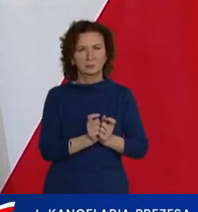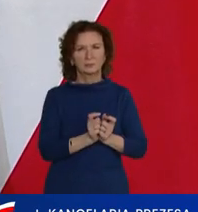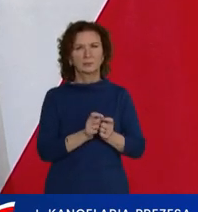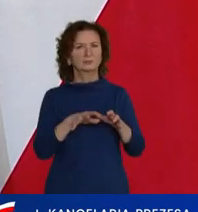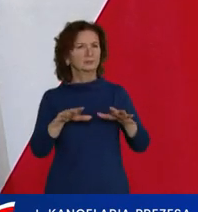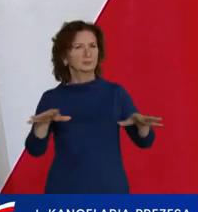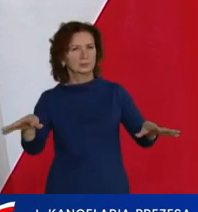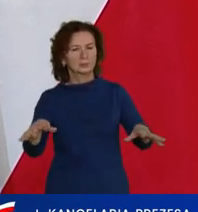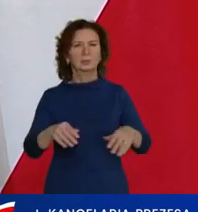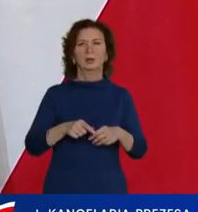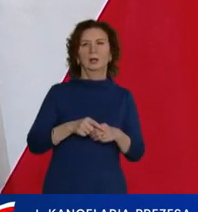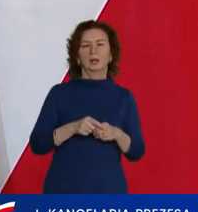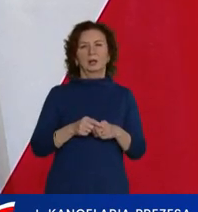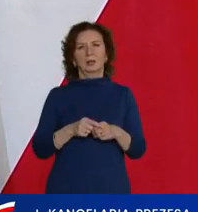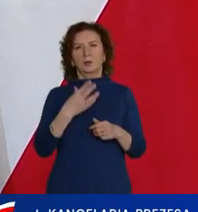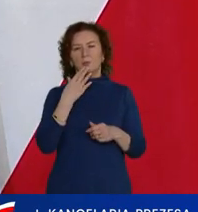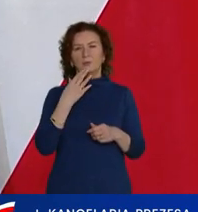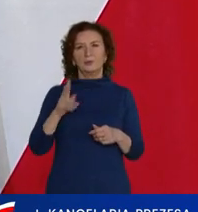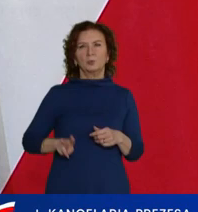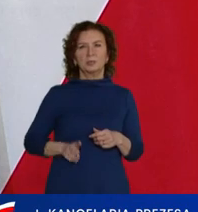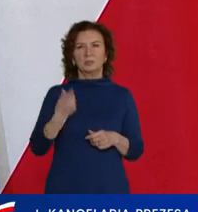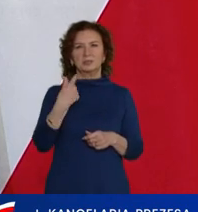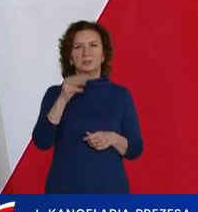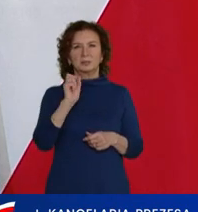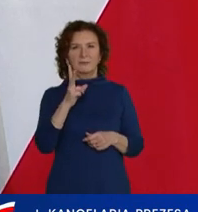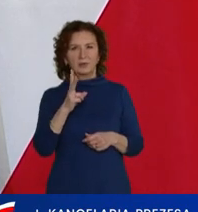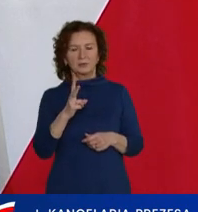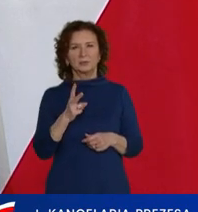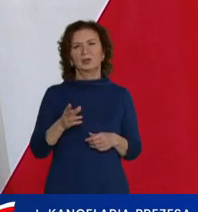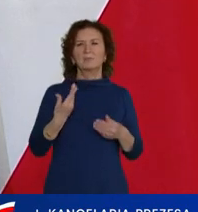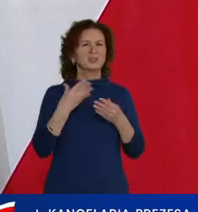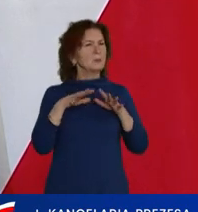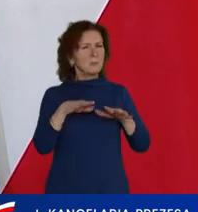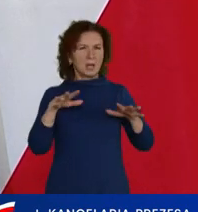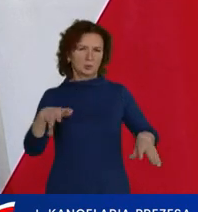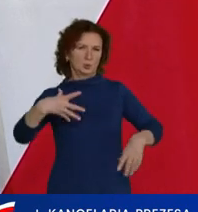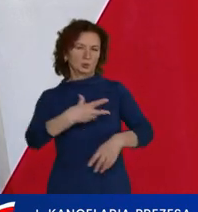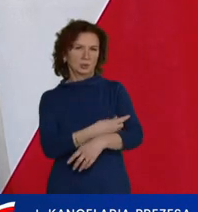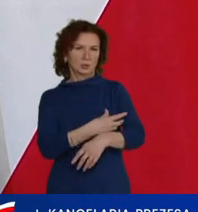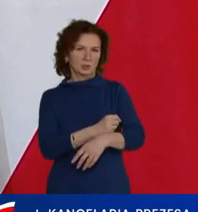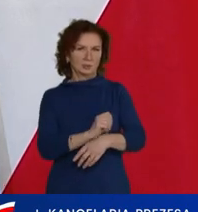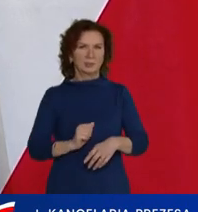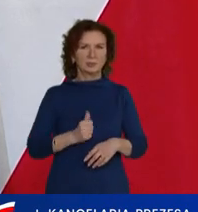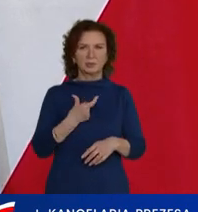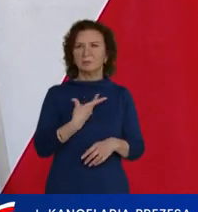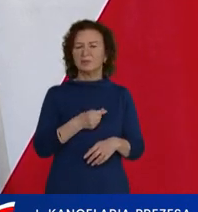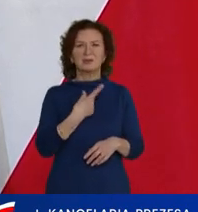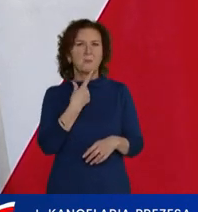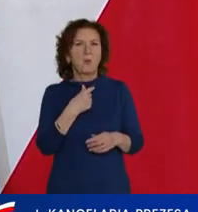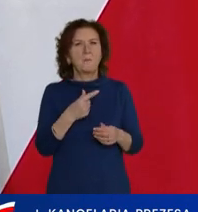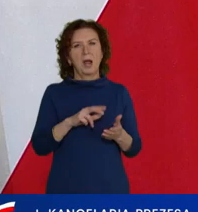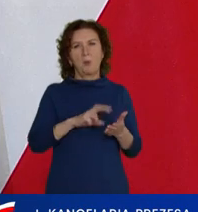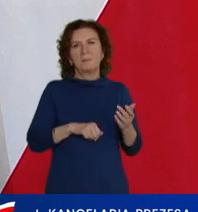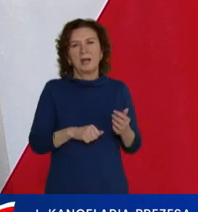jak mówił pan minister Dworczyk, będzie zwielokrotniona liczba, żeby nie zabrakło personelu, żeby